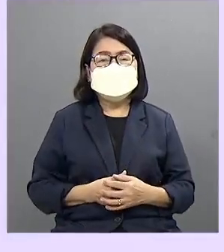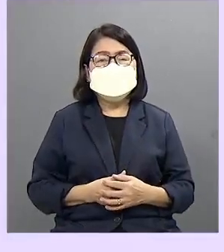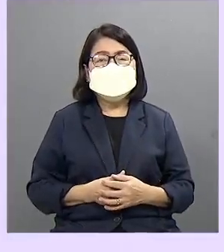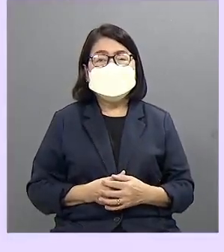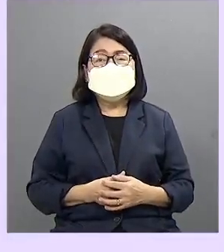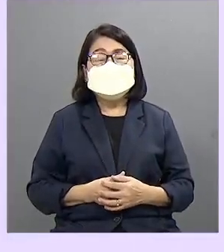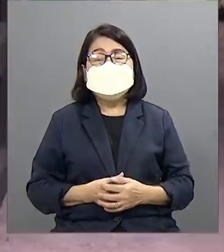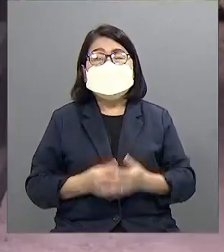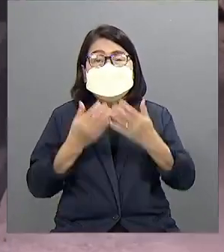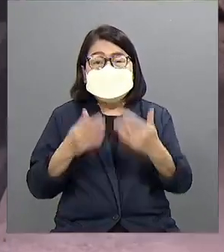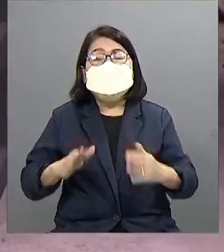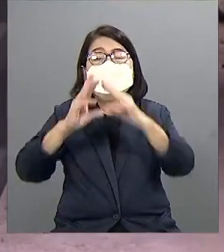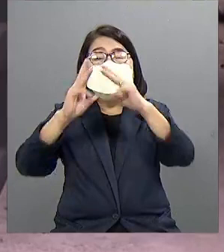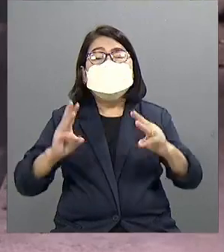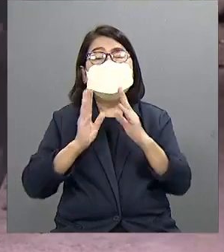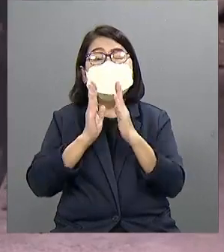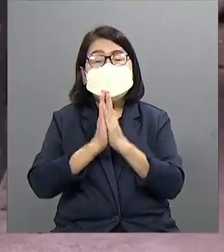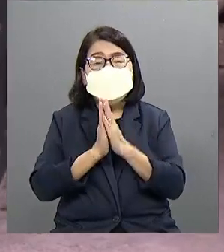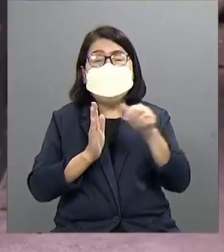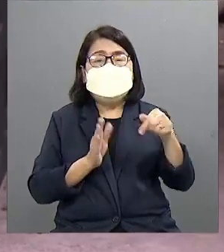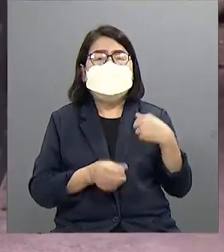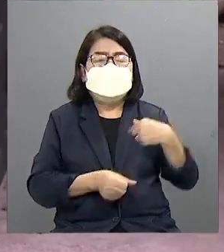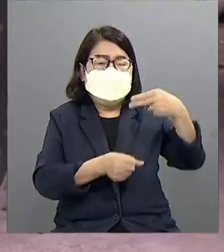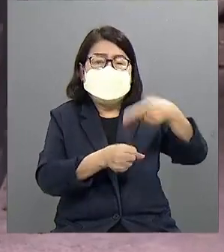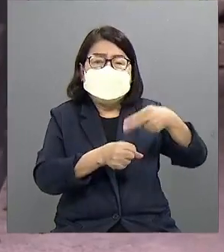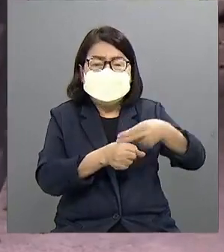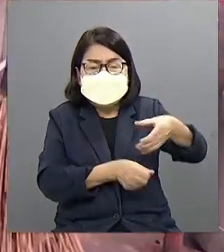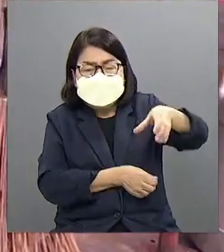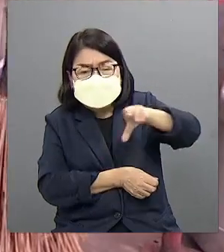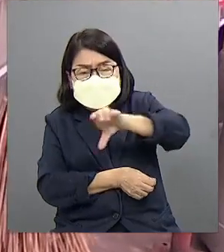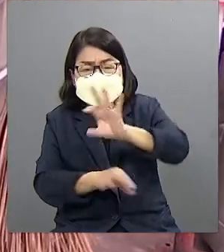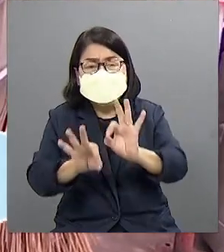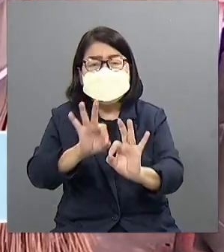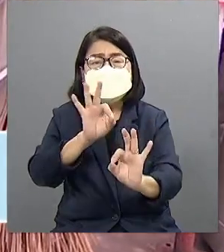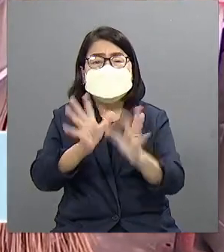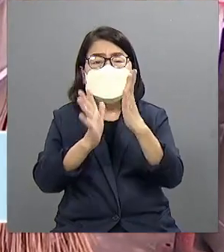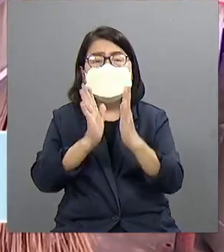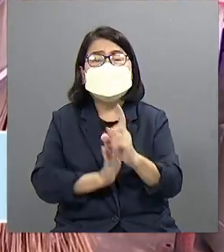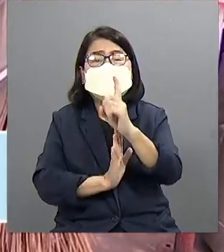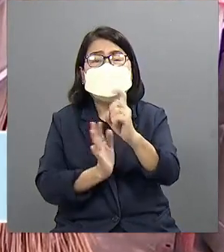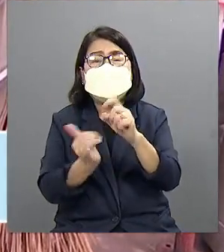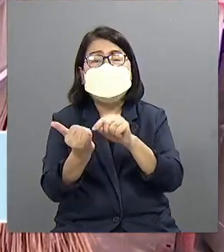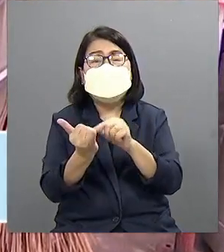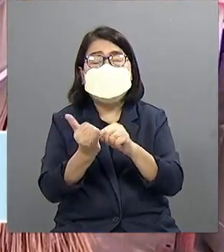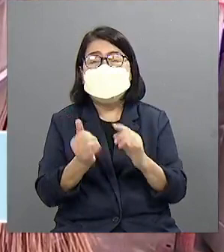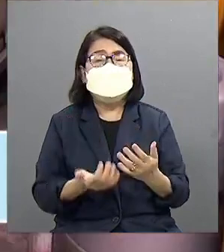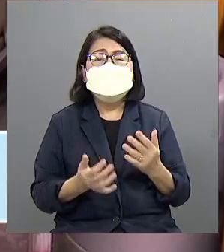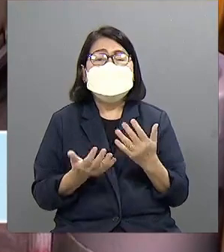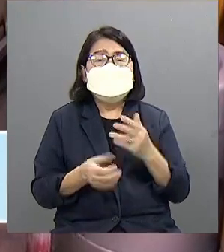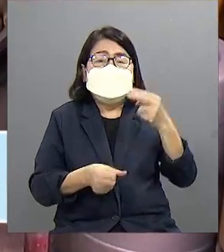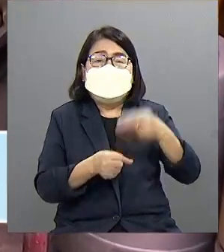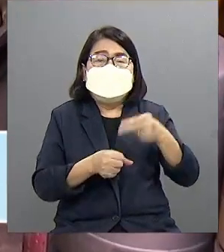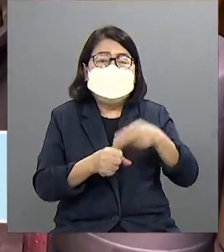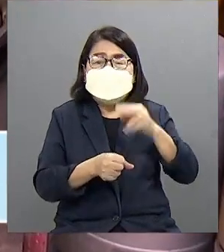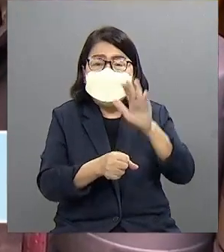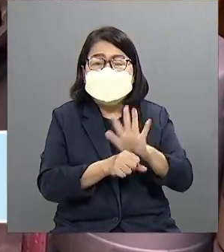ะวัดบางม่วงเองยังขาดแคลนน้ำมันเชื้อเพลิงในการเผาศพผู้ติดเชื้อโควิด19อีกเป็นจำนวนมากนะคะถึงแม้วันนี้สถานการณ์โควิ